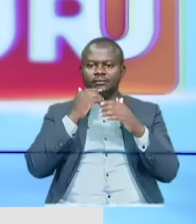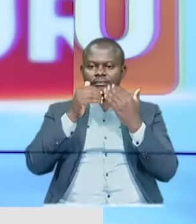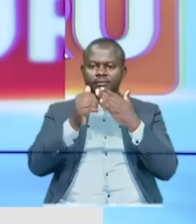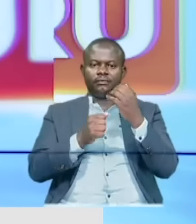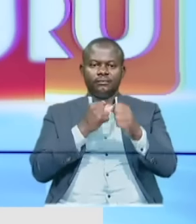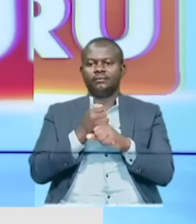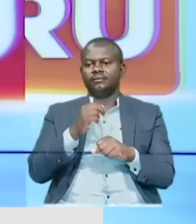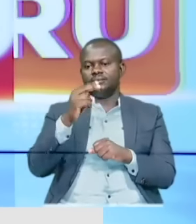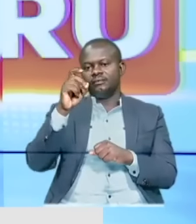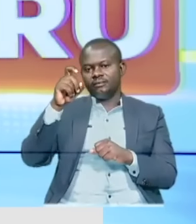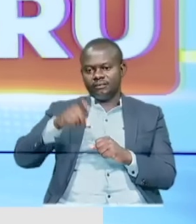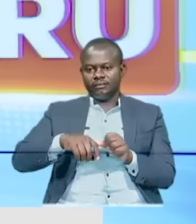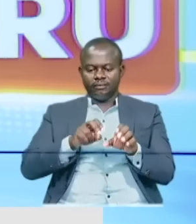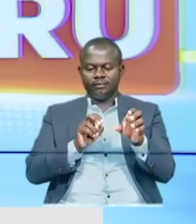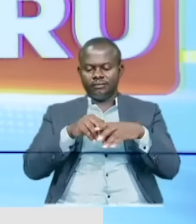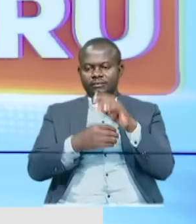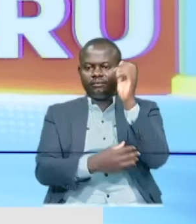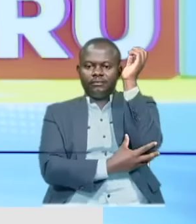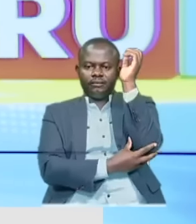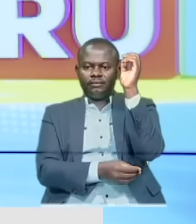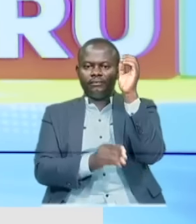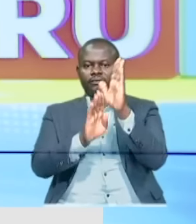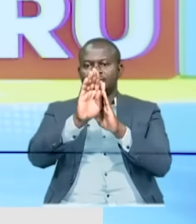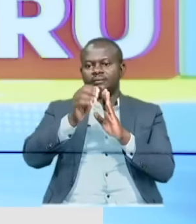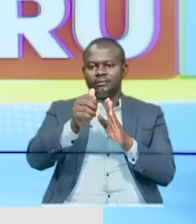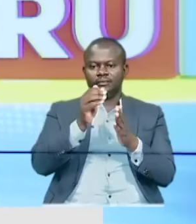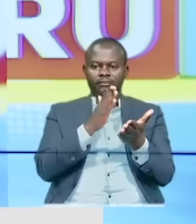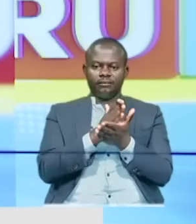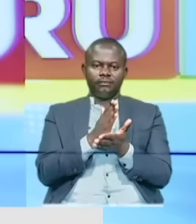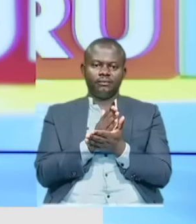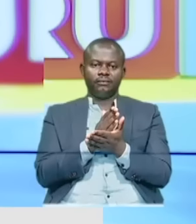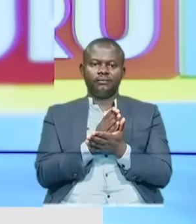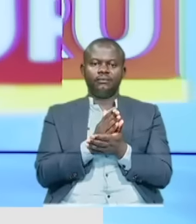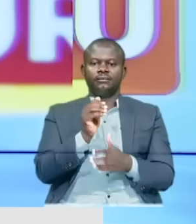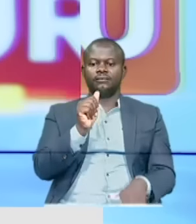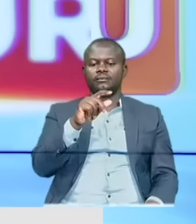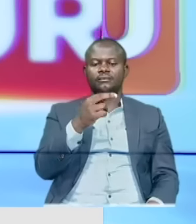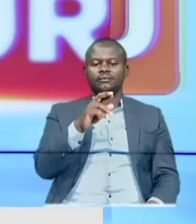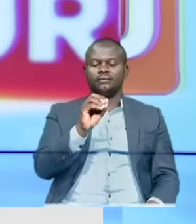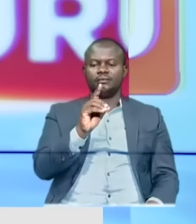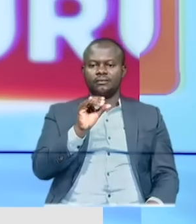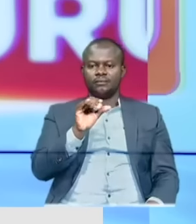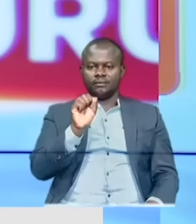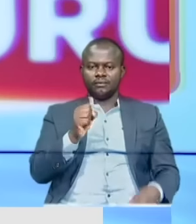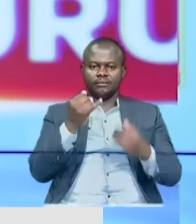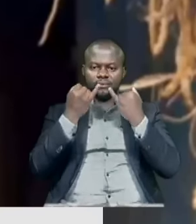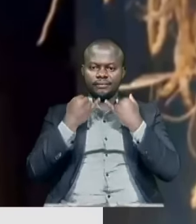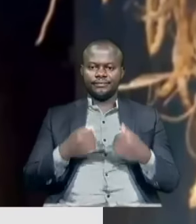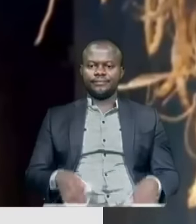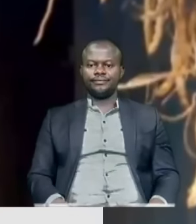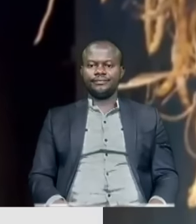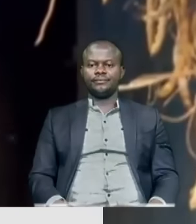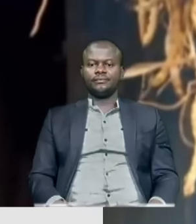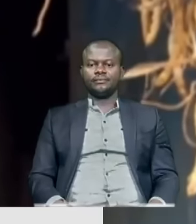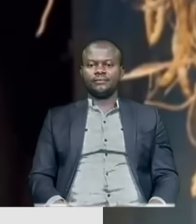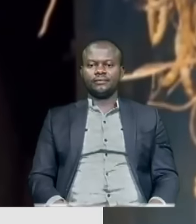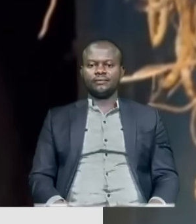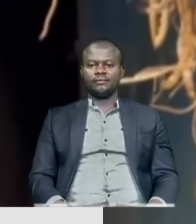ibiri bagomba kuba bavuye muri ubwo bukene biteje imbere kuko mugenzi wacu Afrodis Muhire reka tubwire ibindi